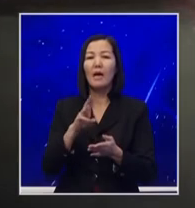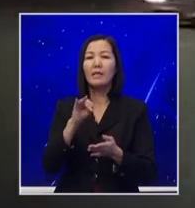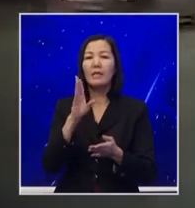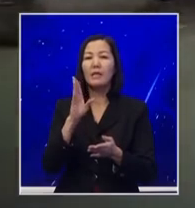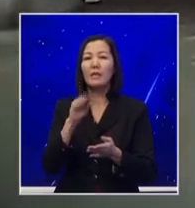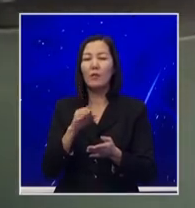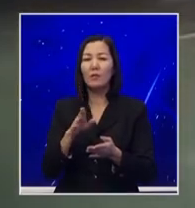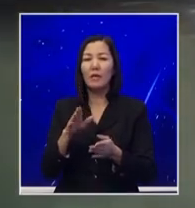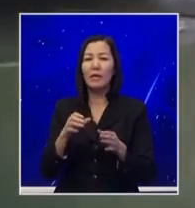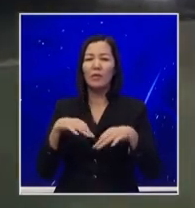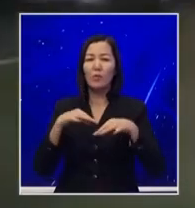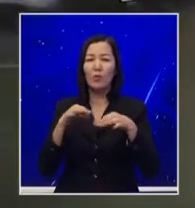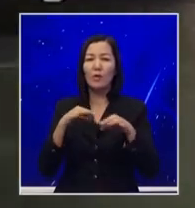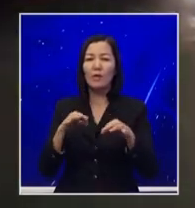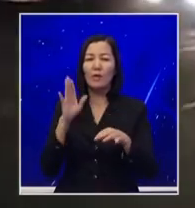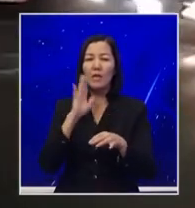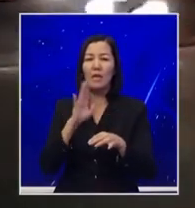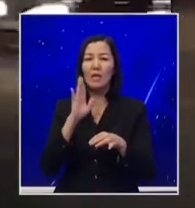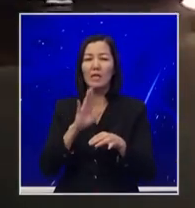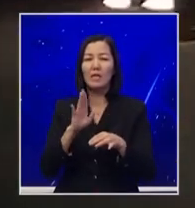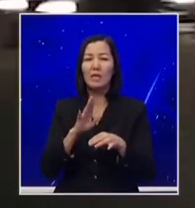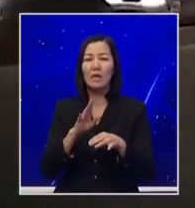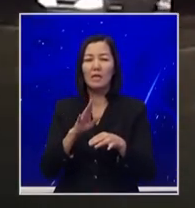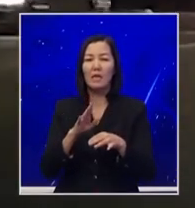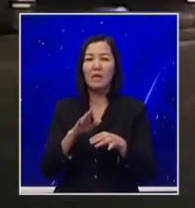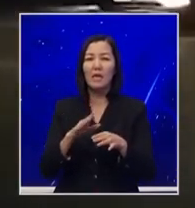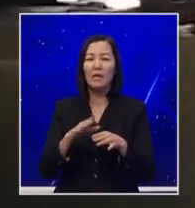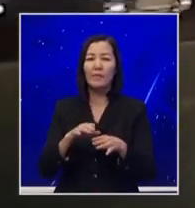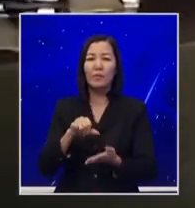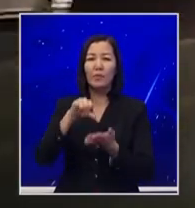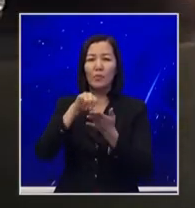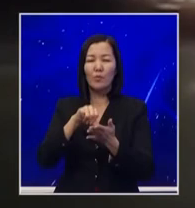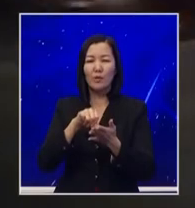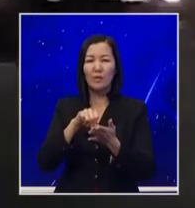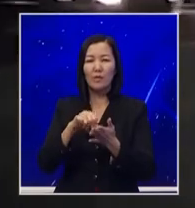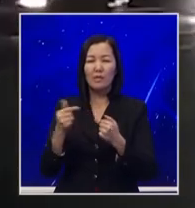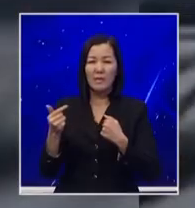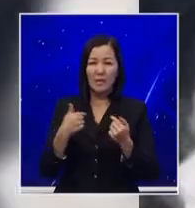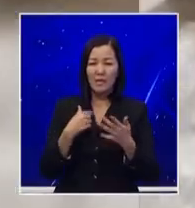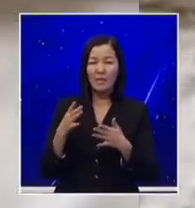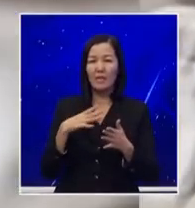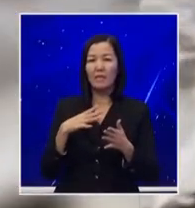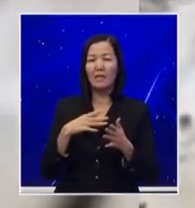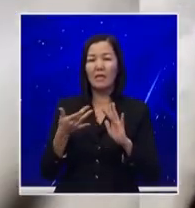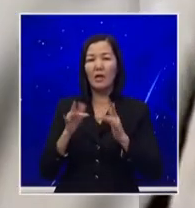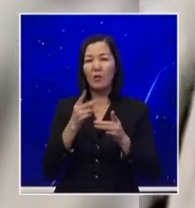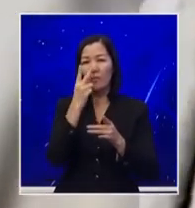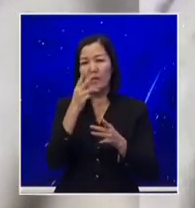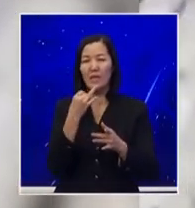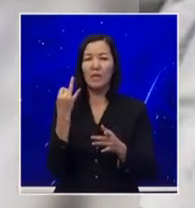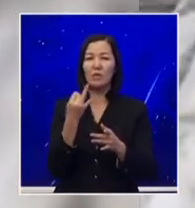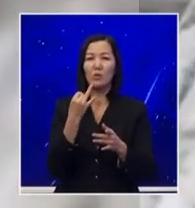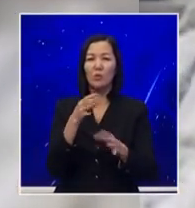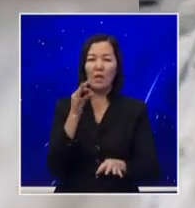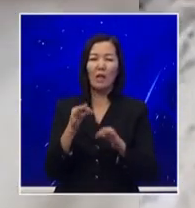сүйреген жүргізуші ұсталды. Қаланың орталық көшелерінің бірінде көлігімен итті сүйреген азаматтың өрескел іс-әрекеті әлеуметтік желіде қызу талқыға